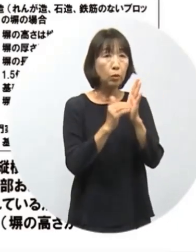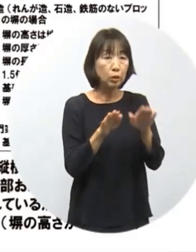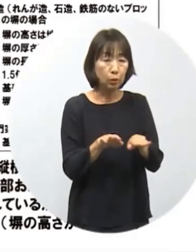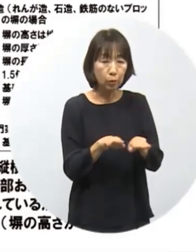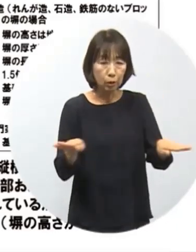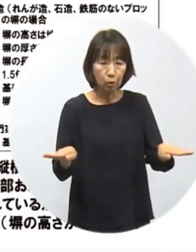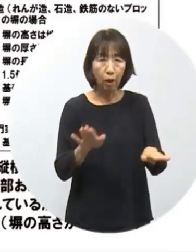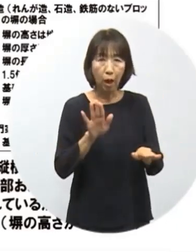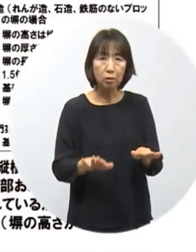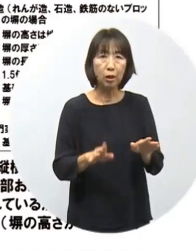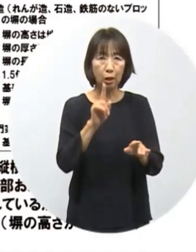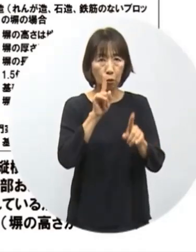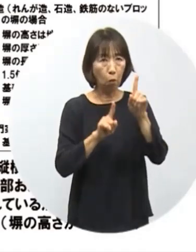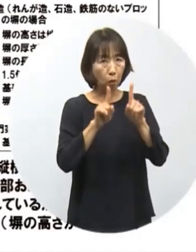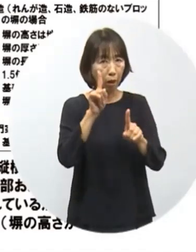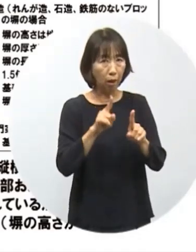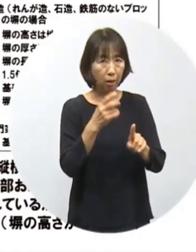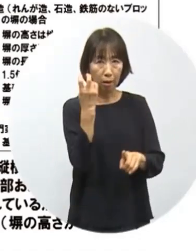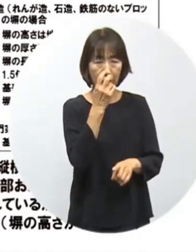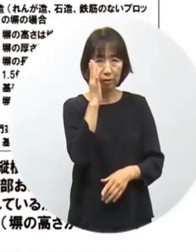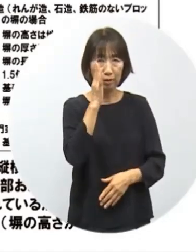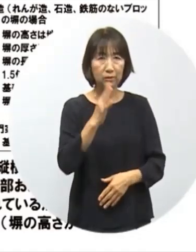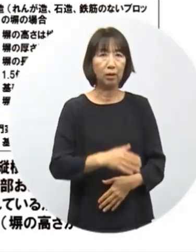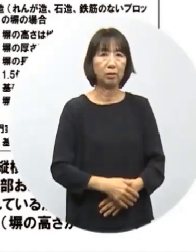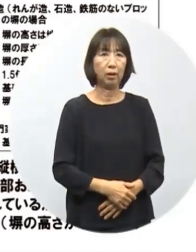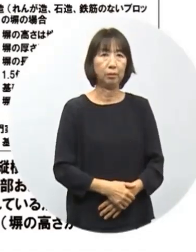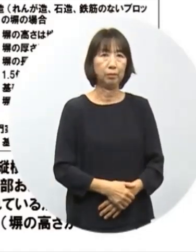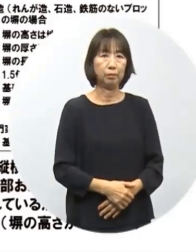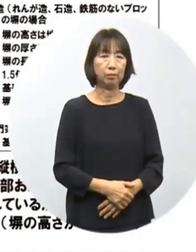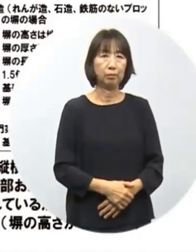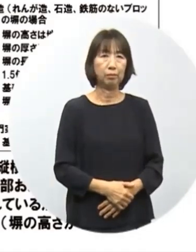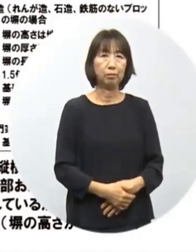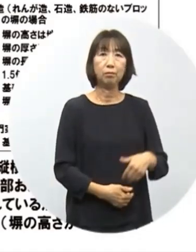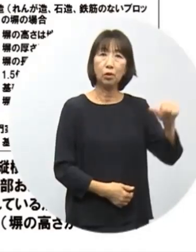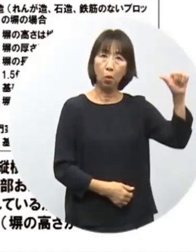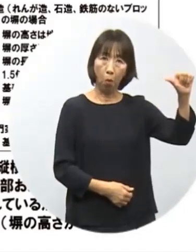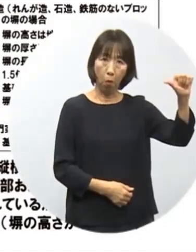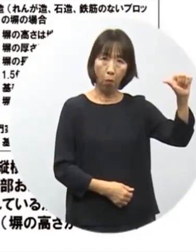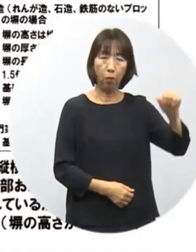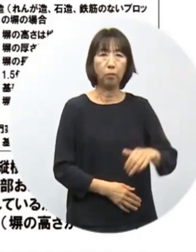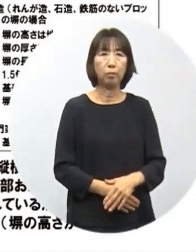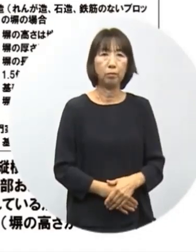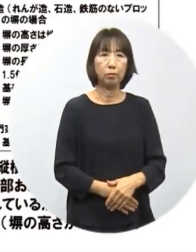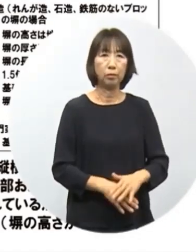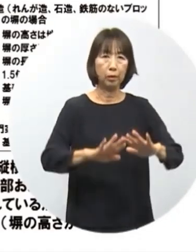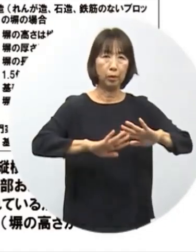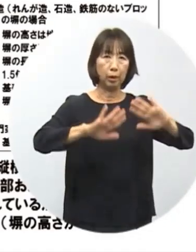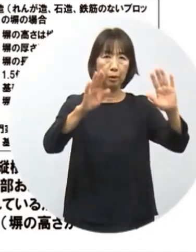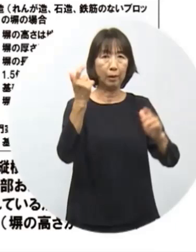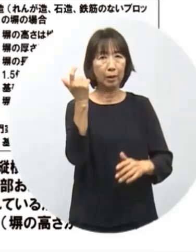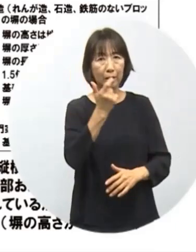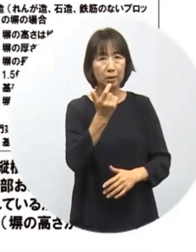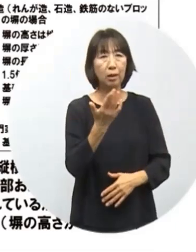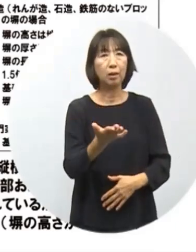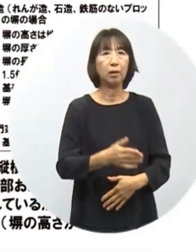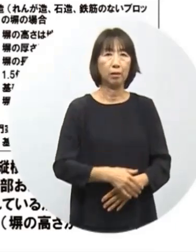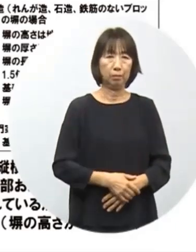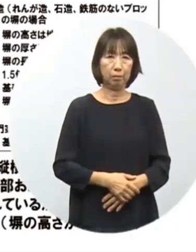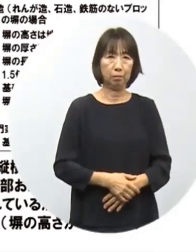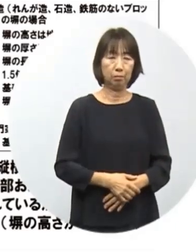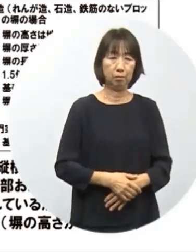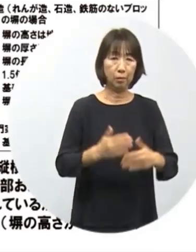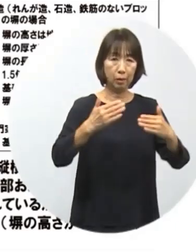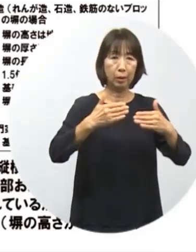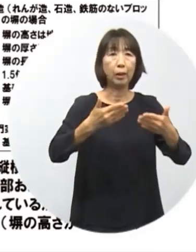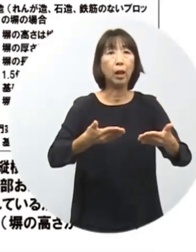基礎があるかどうかご確認ください。チェック項目5、塀は健全か、塀に